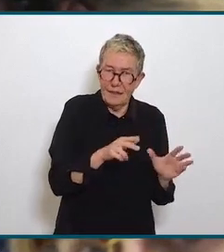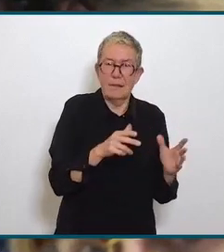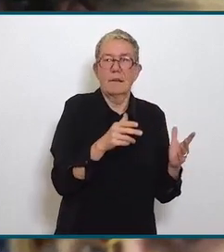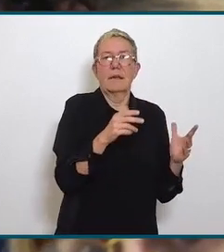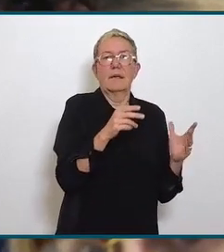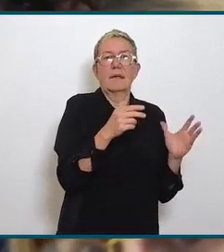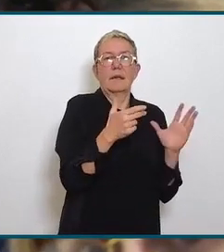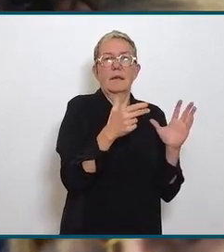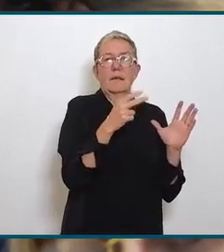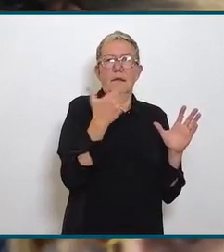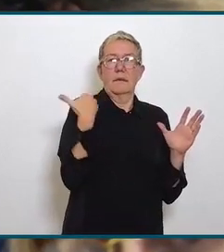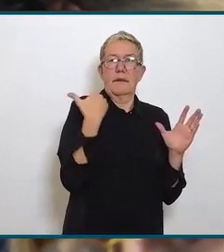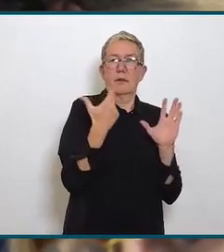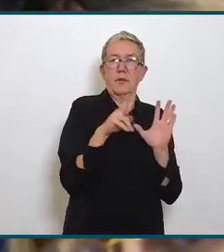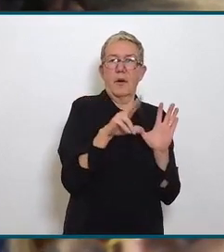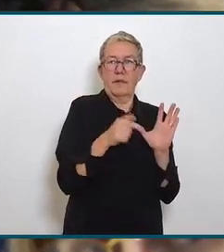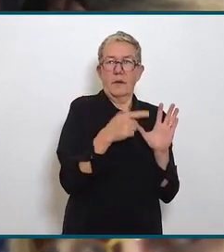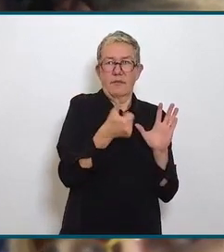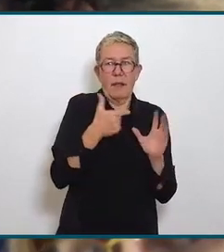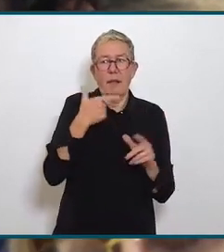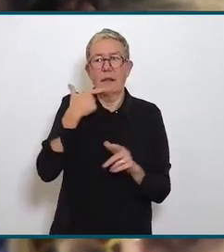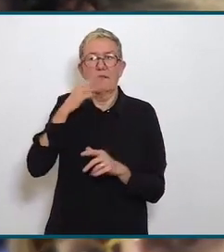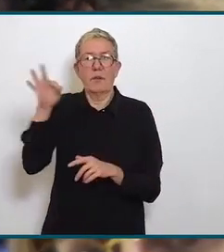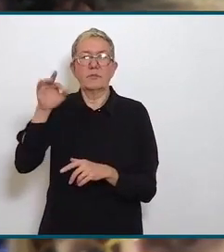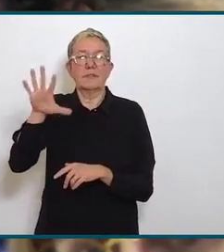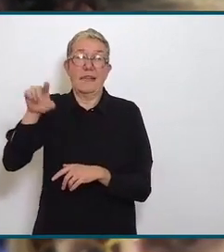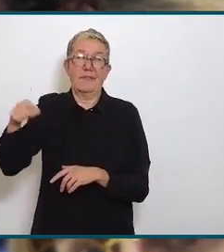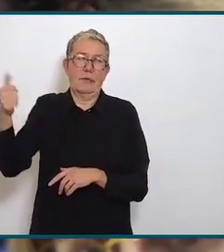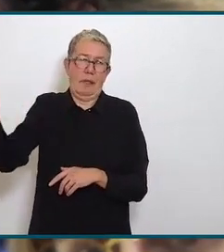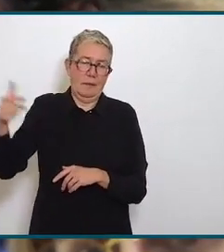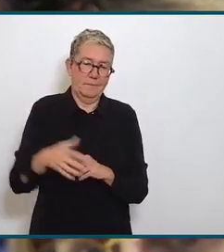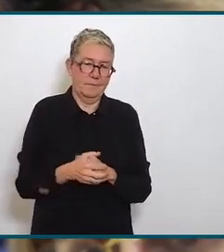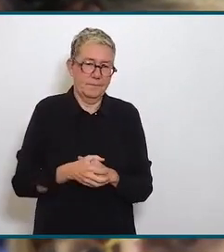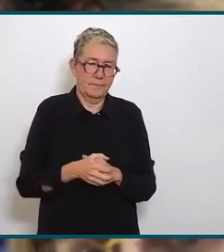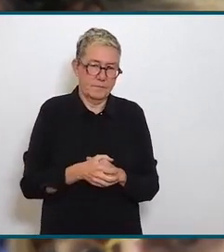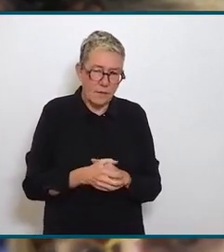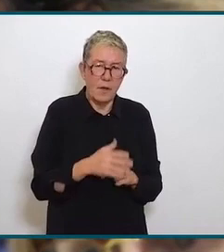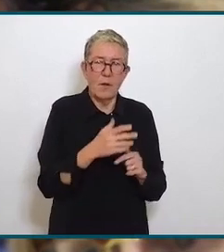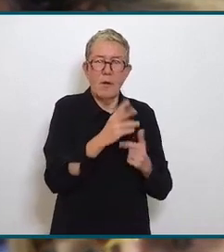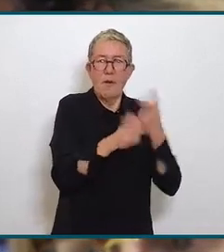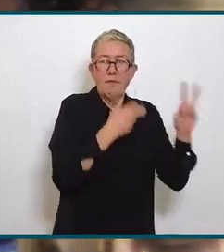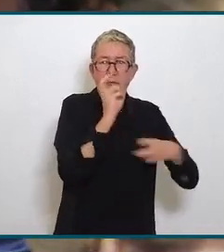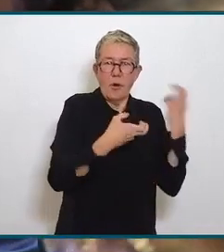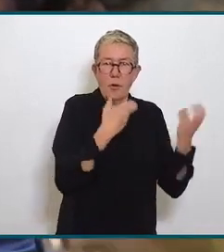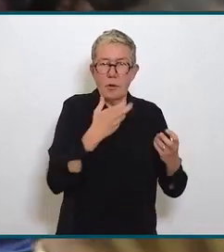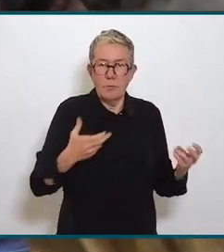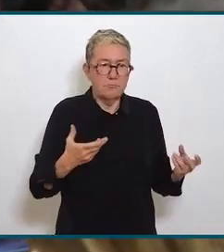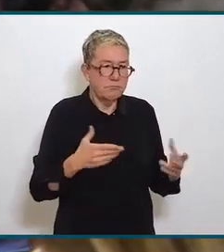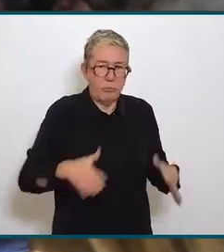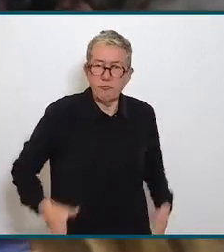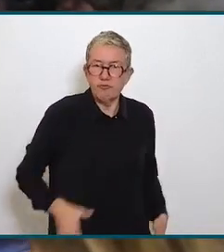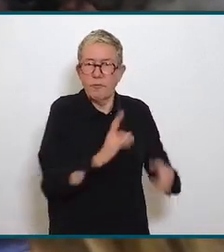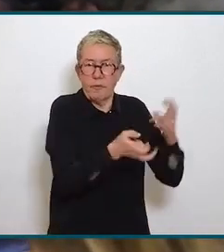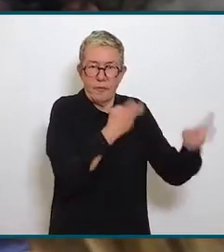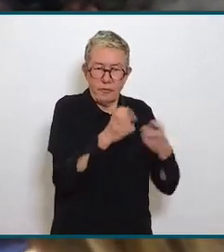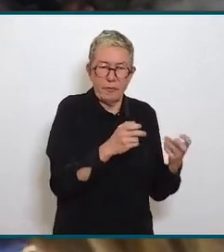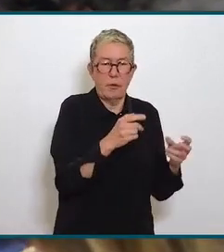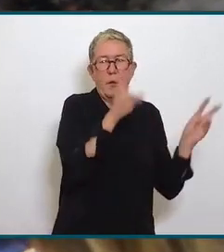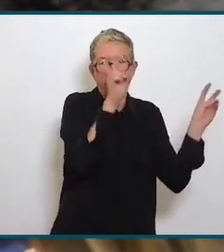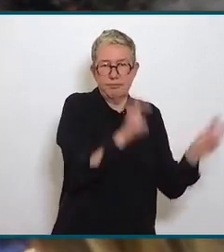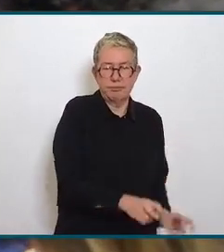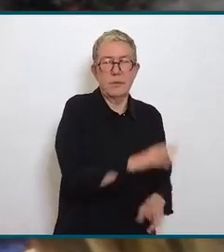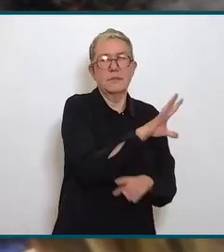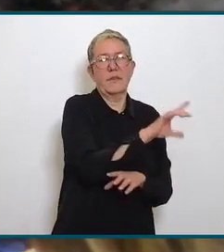2019, quand la France est à 5,3. Les vols à la roulotte baissent de manière spectaculaire, avec 6,9 en